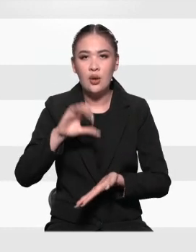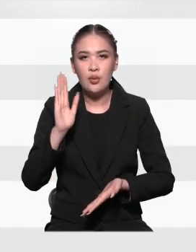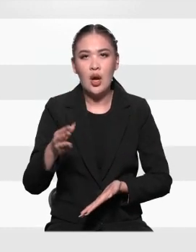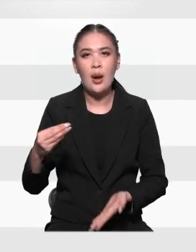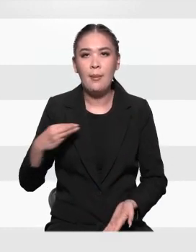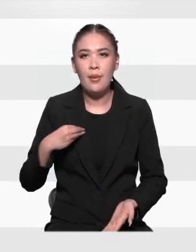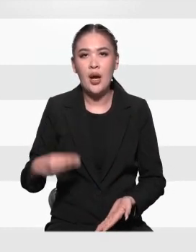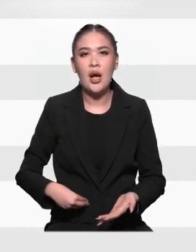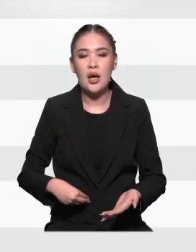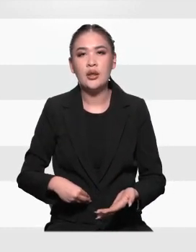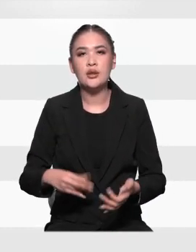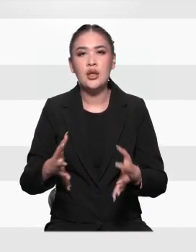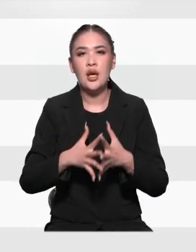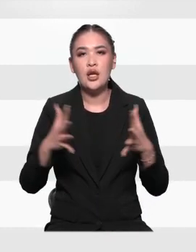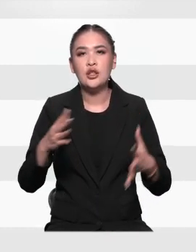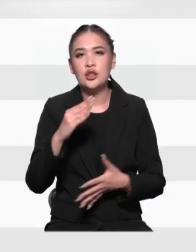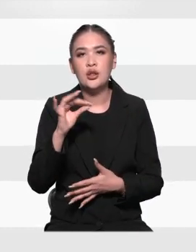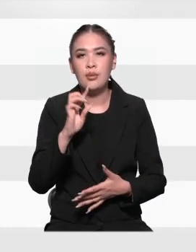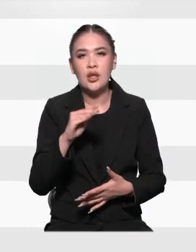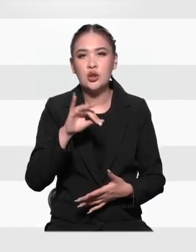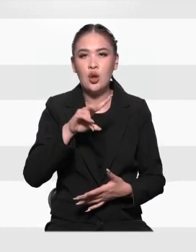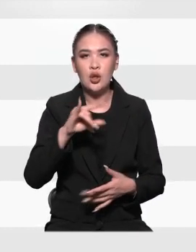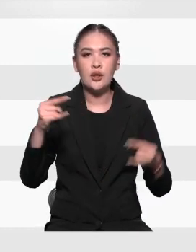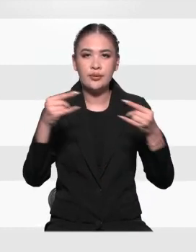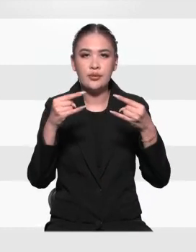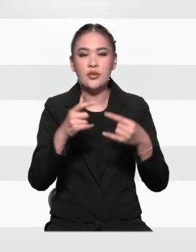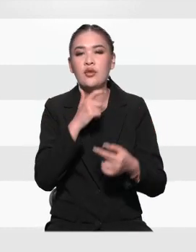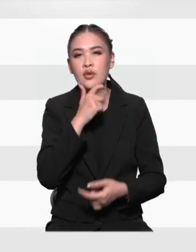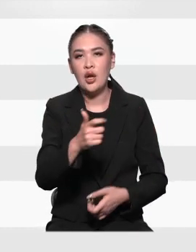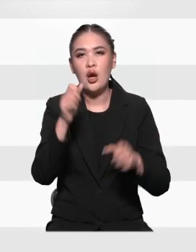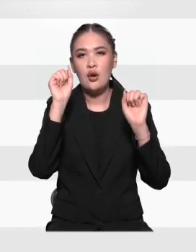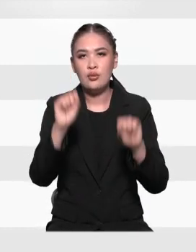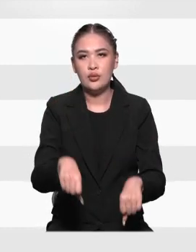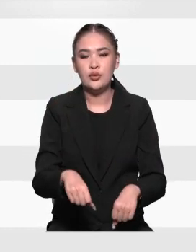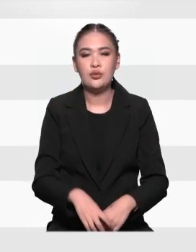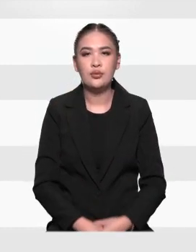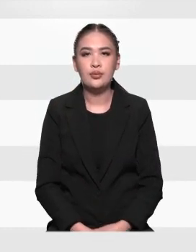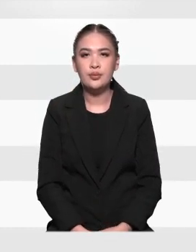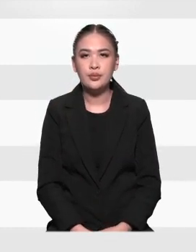Париждегі бәсе биік бәсекені жібек жол арнасынан да көре аласыздар.